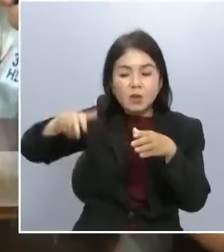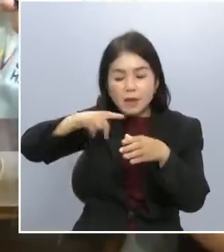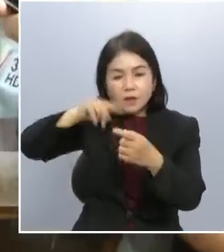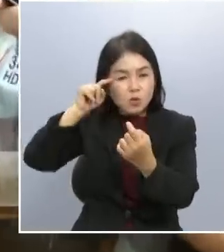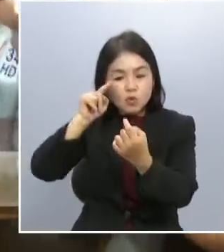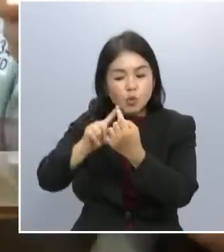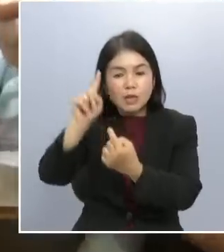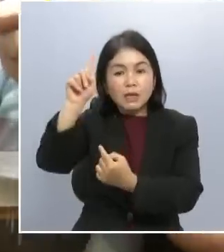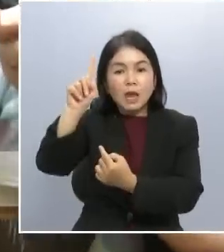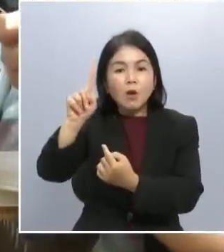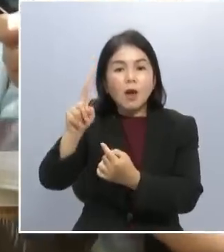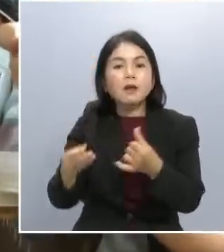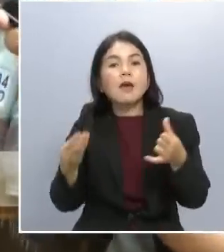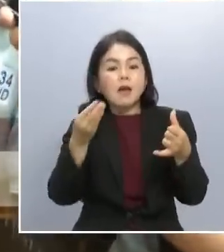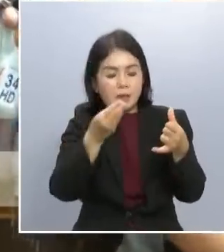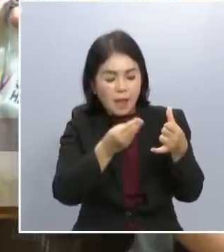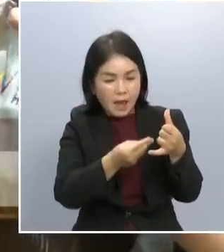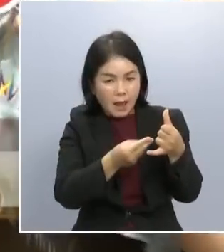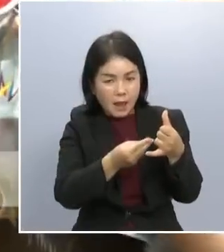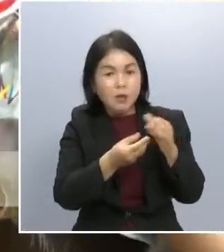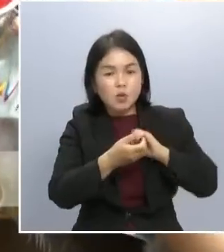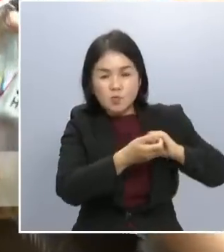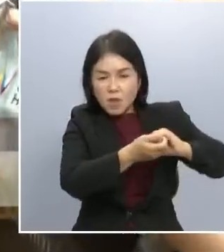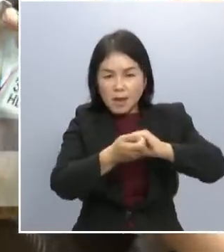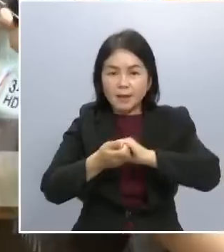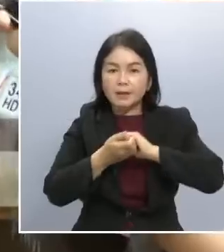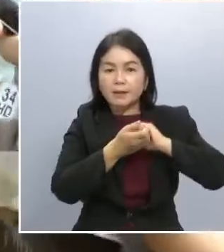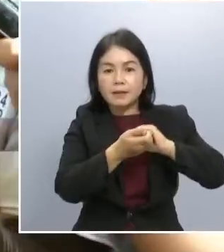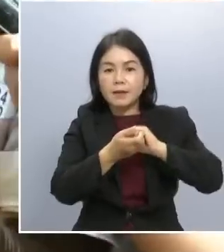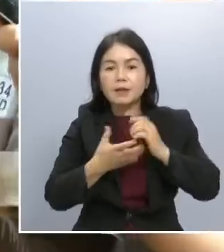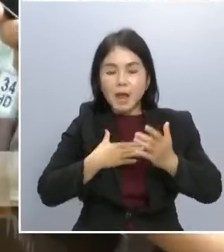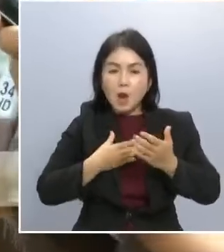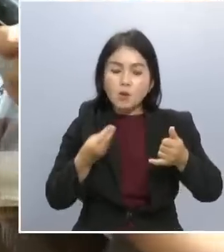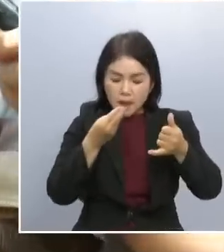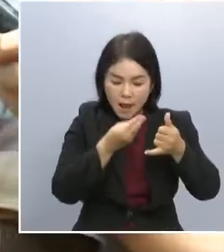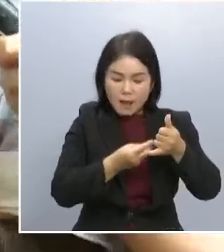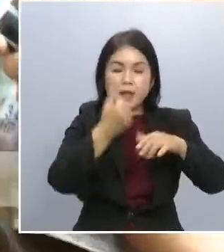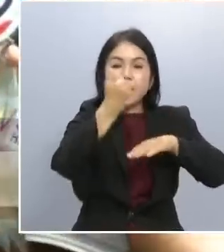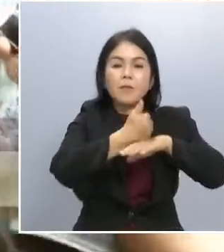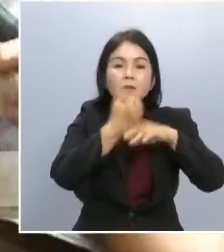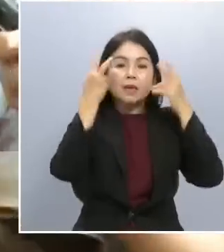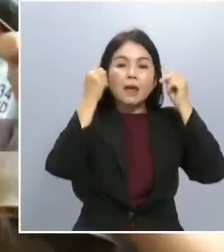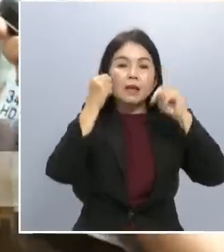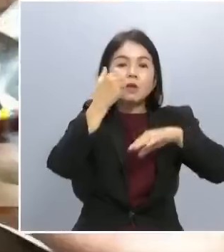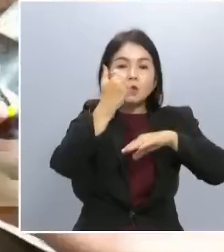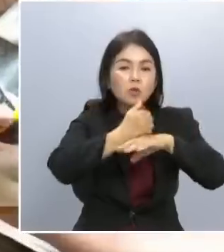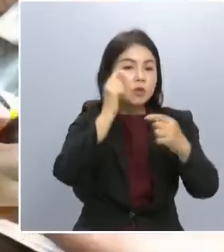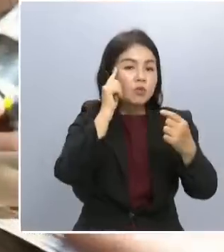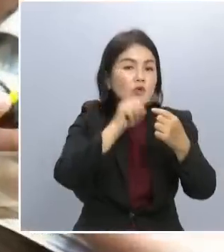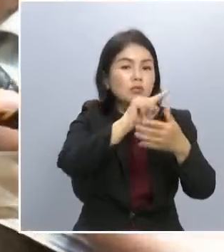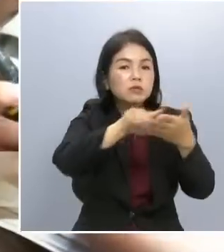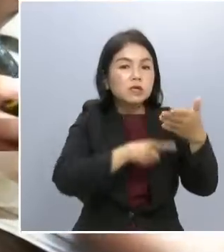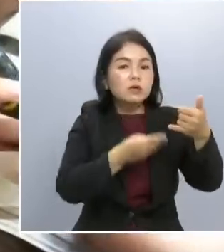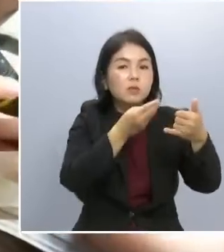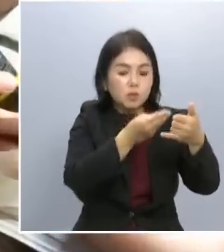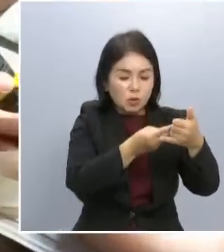ากทัศน์เดียวก็คือฉากทัศน์ที่เราจะไปต่อด้วยกันแล้วก็ผมขึ้นเป็นนายกรัฐมนตรีตามเจตจำนงของพี่น้องประชาชนอ๋อไม่เลยครับเพ